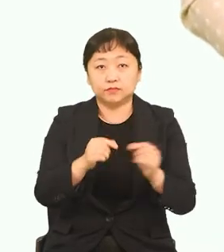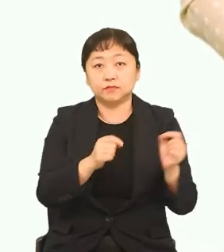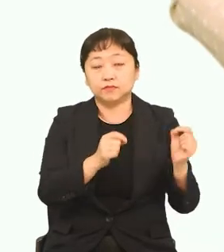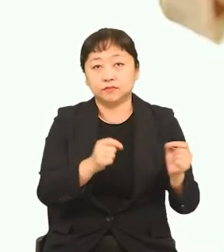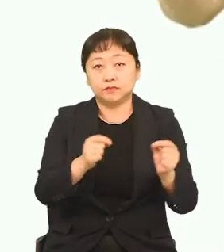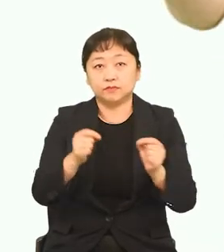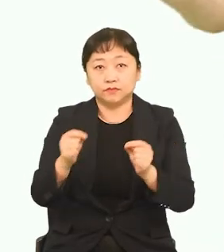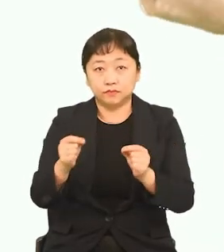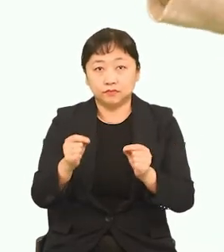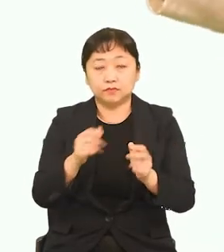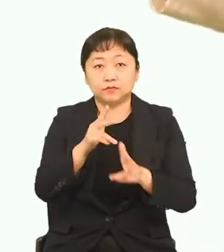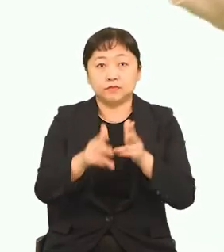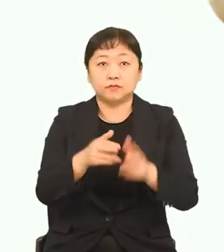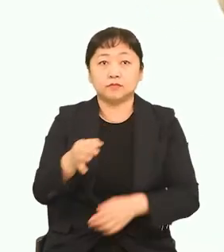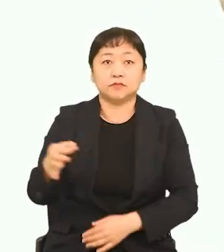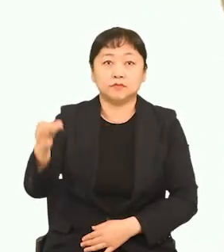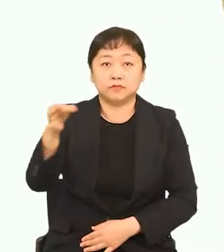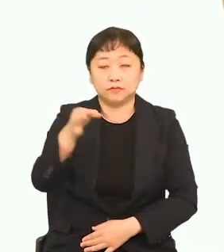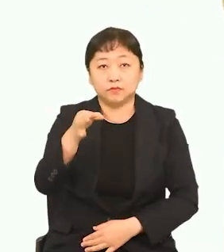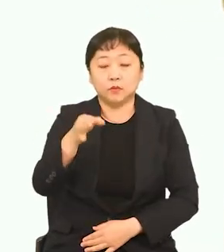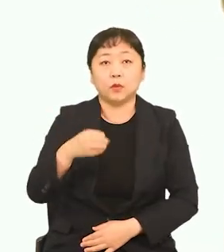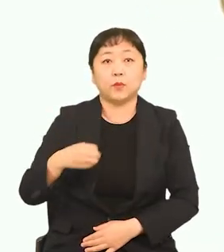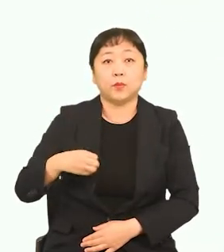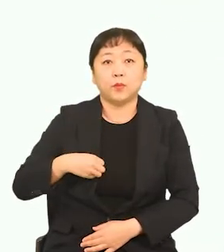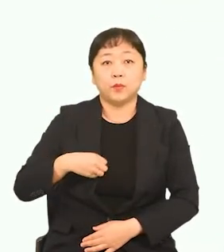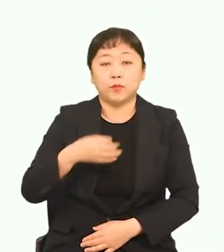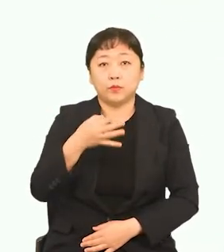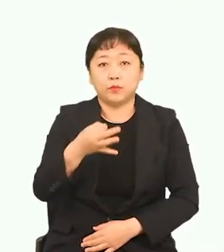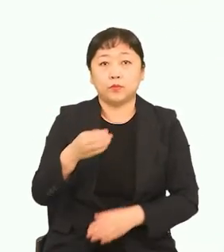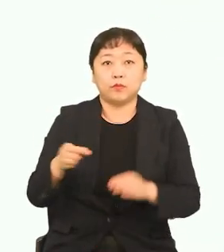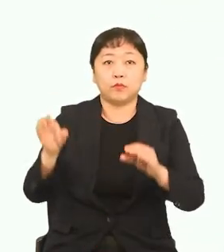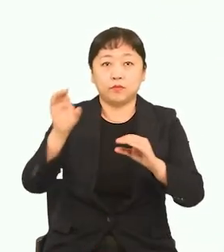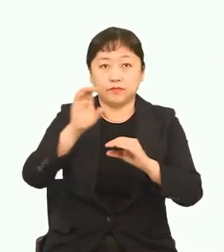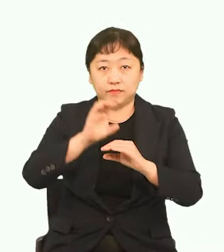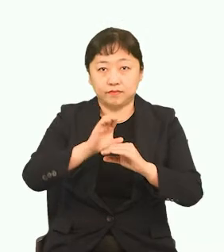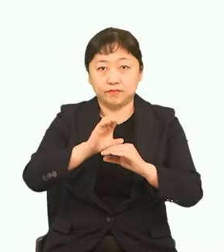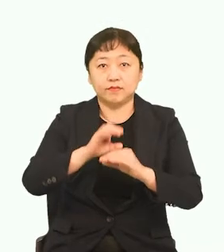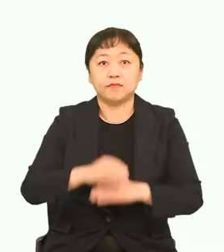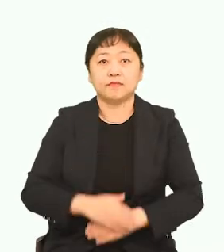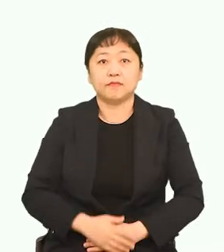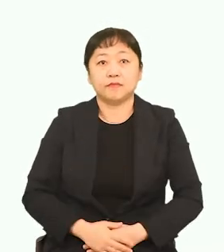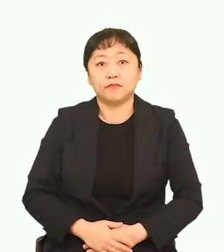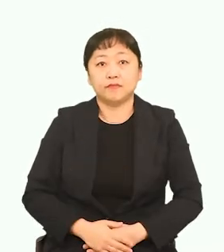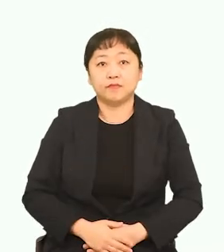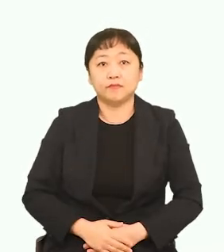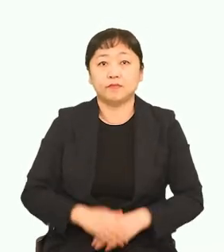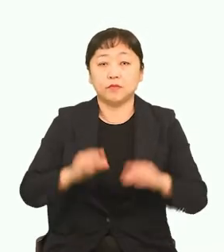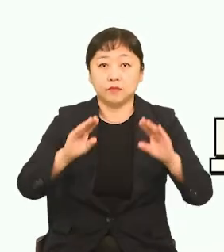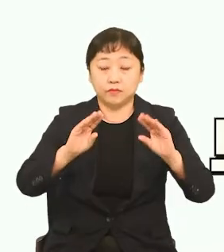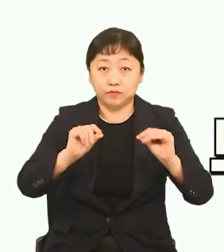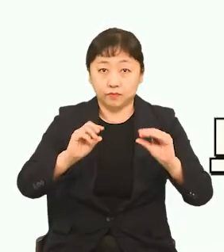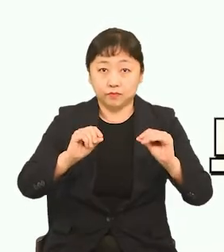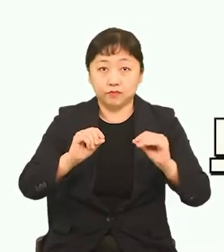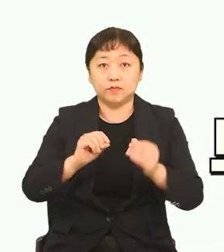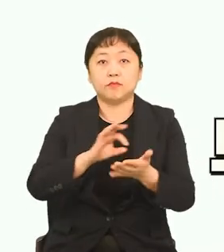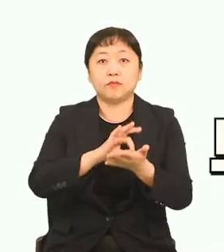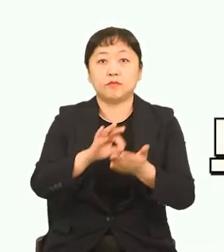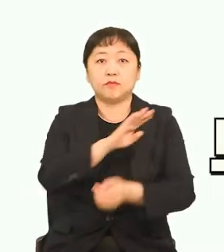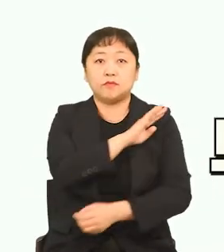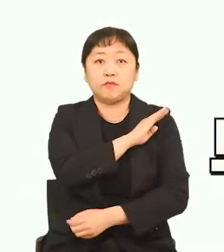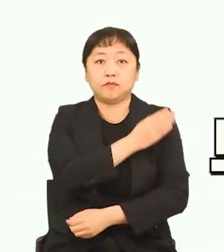과정에서 사업이 장기화하거나 사업비 상승으로 조합원 추가 분담금이 발생할 수도 있는데요.